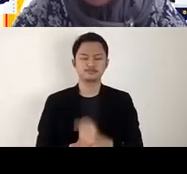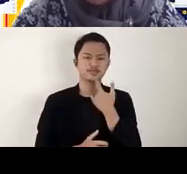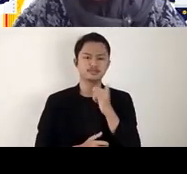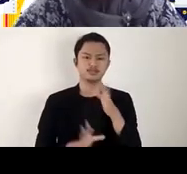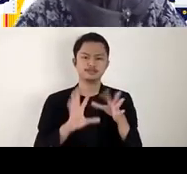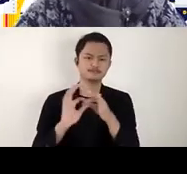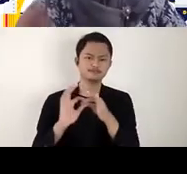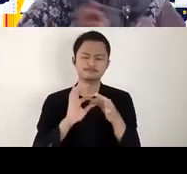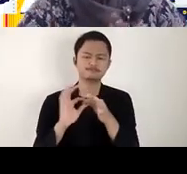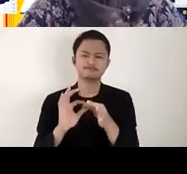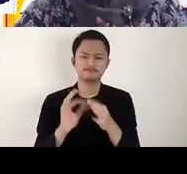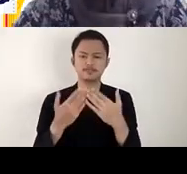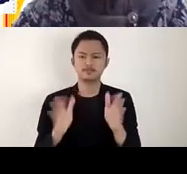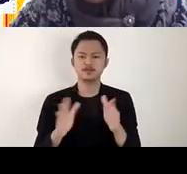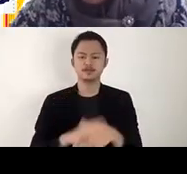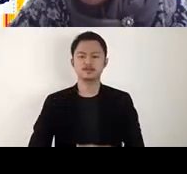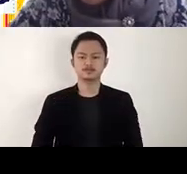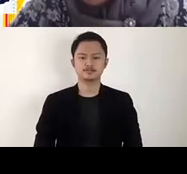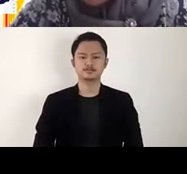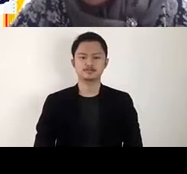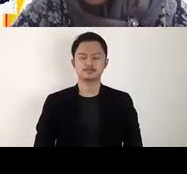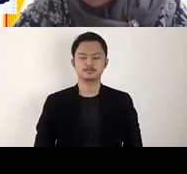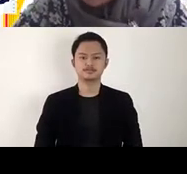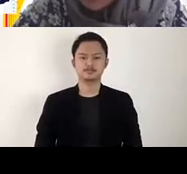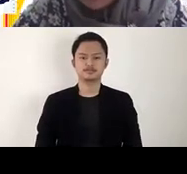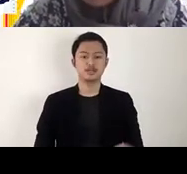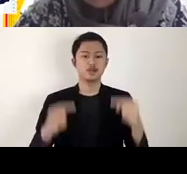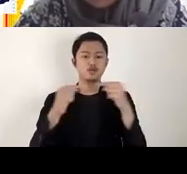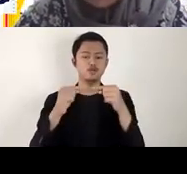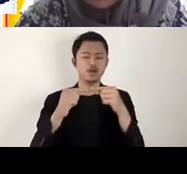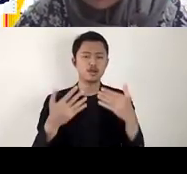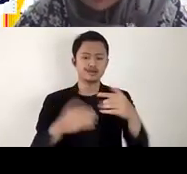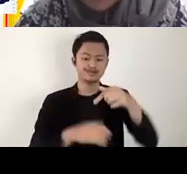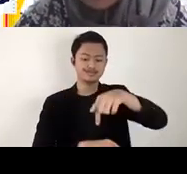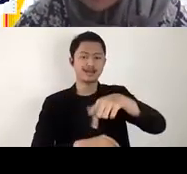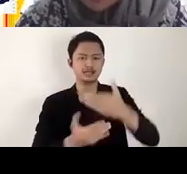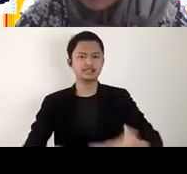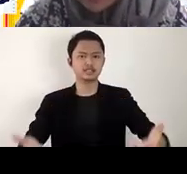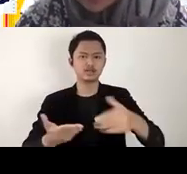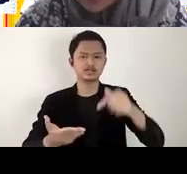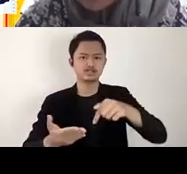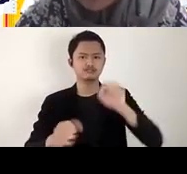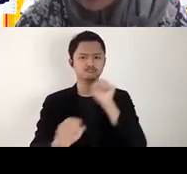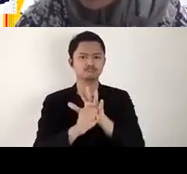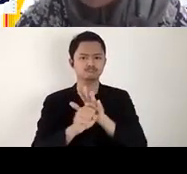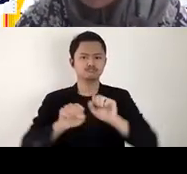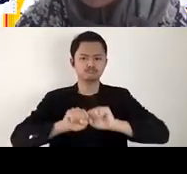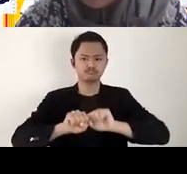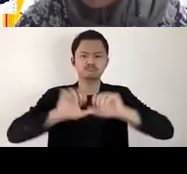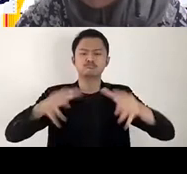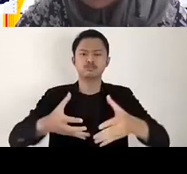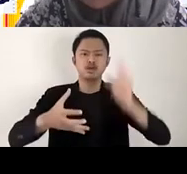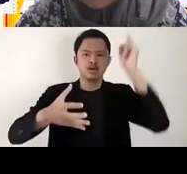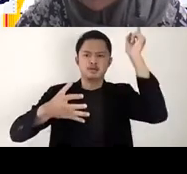kemitraan dan kerja Hai apabila kita mengkaitkan dengan konteks sekarang dimana saat jadi pandemi ini sebenarnya pemerintah